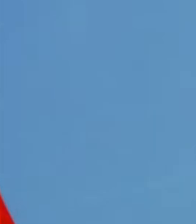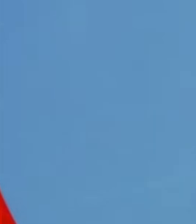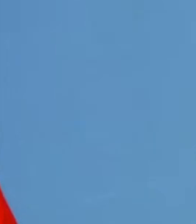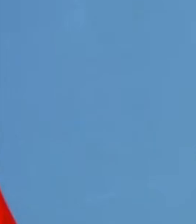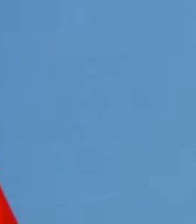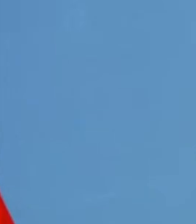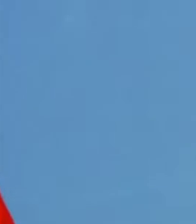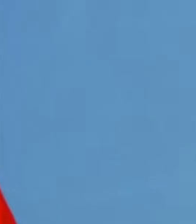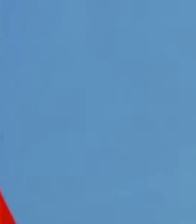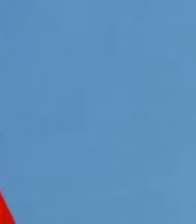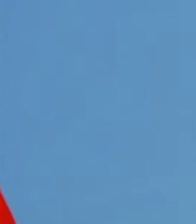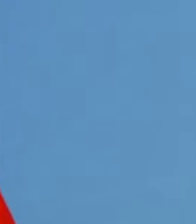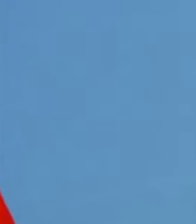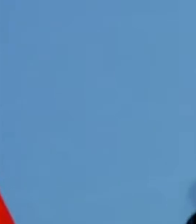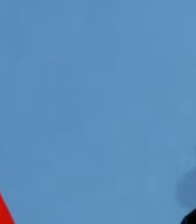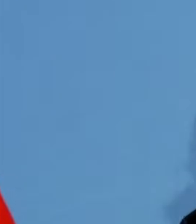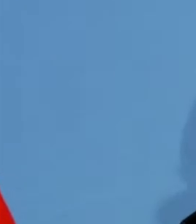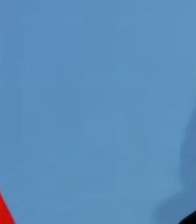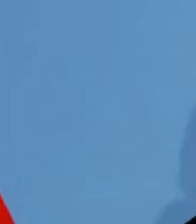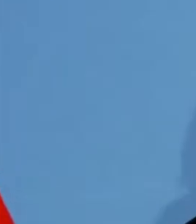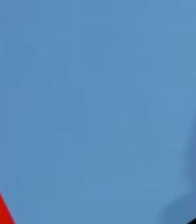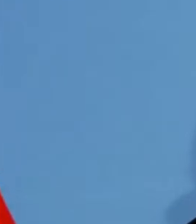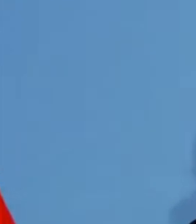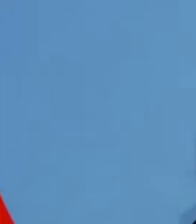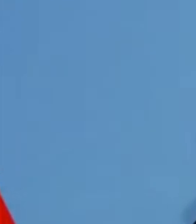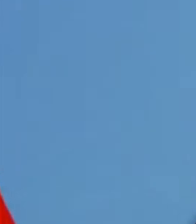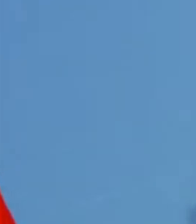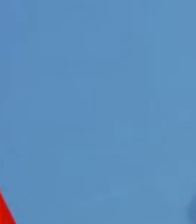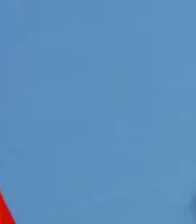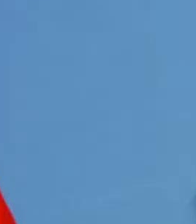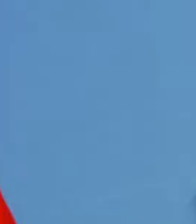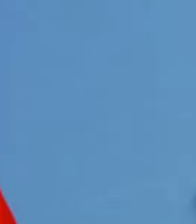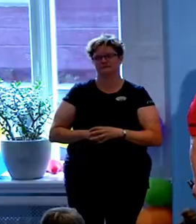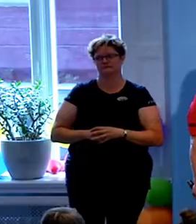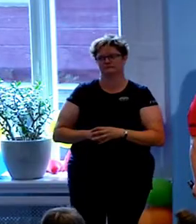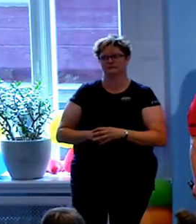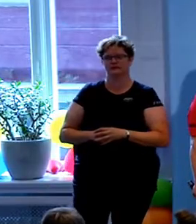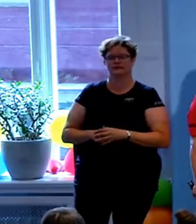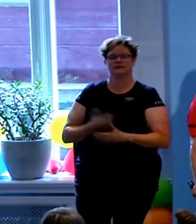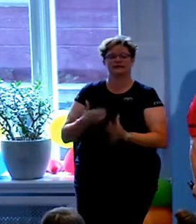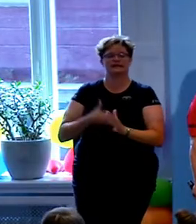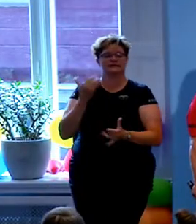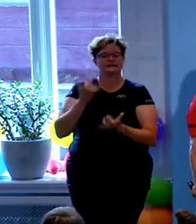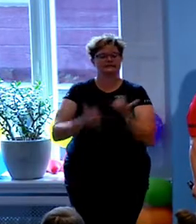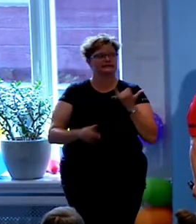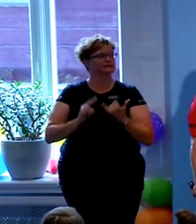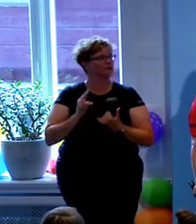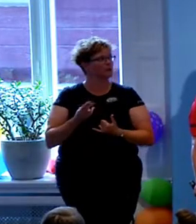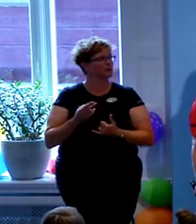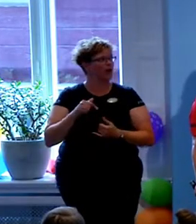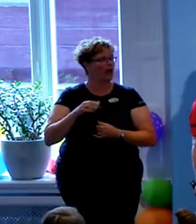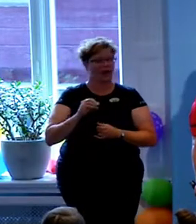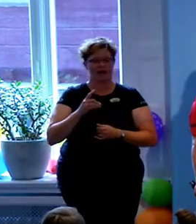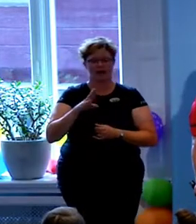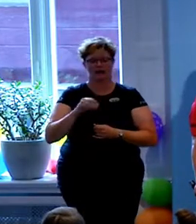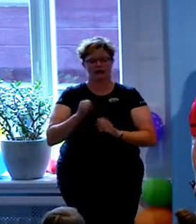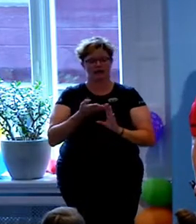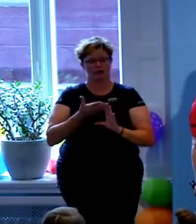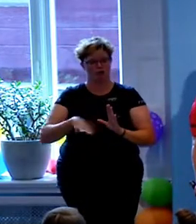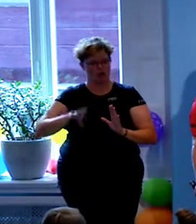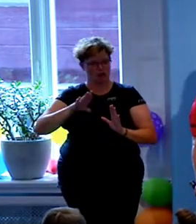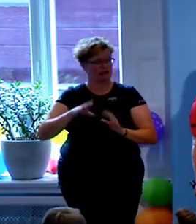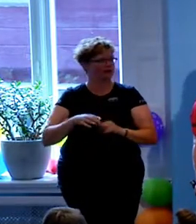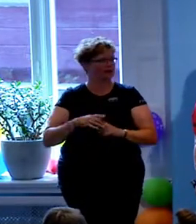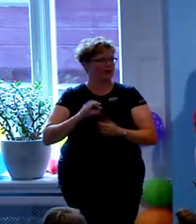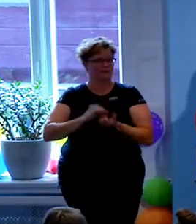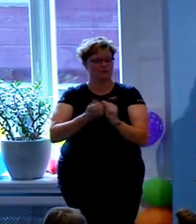och herrfotbollen bygger varandra och att därför är jämställdhet viktigt i det sammanhanget. Mm. Slutligen då, vi är ju i Almedalen,